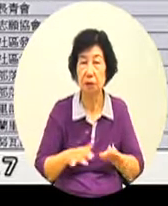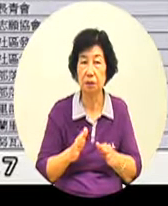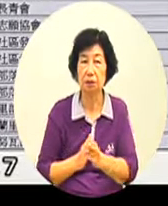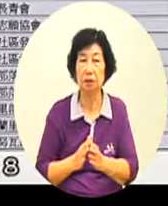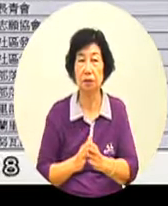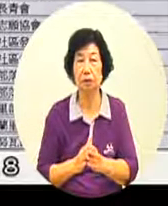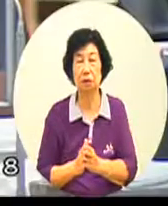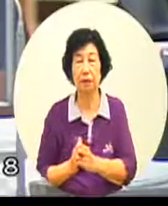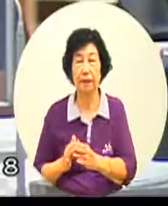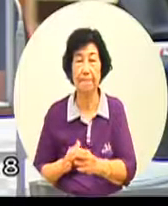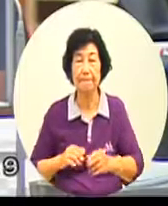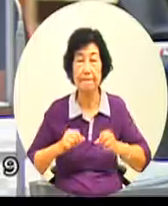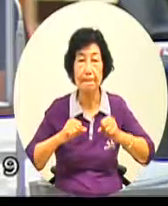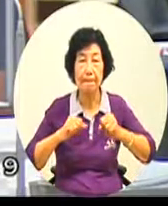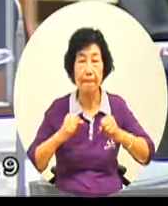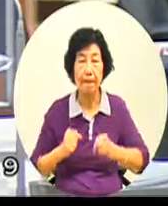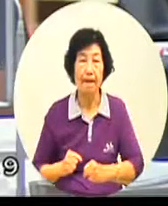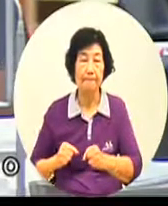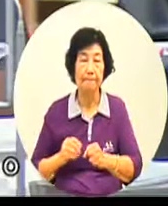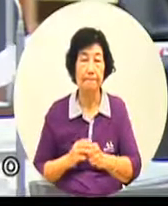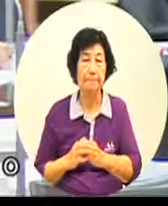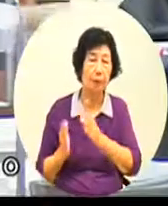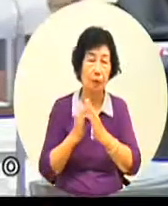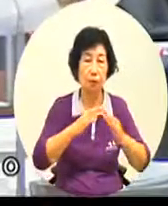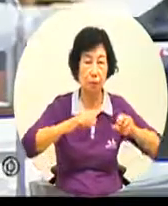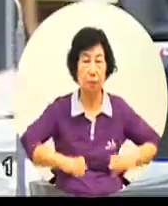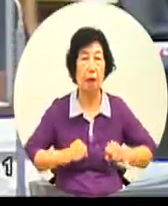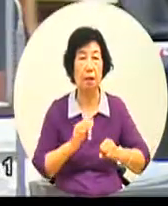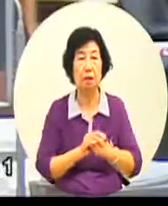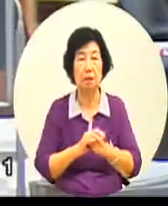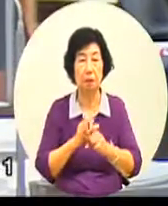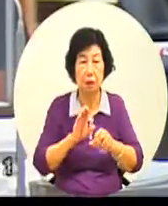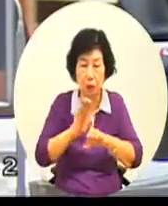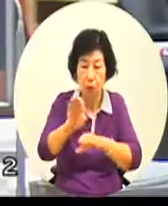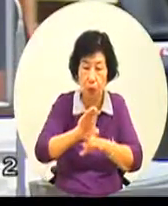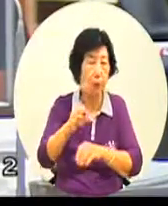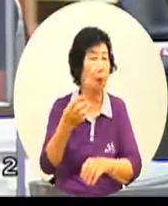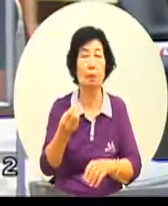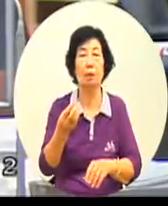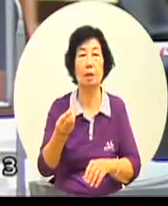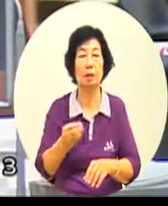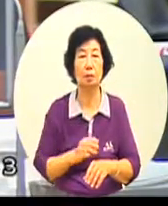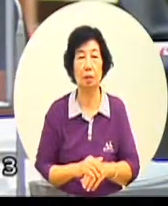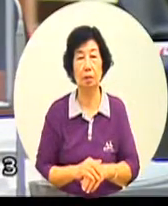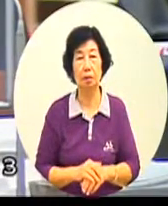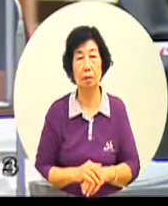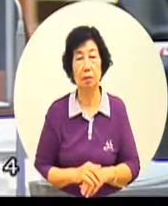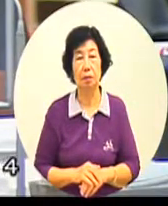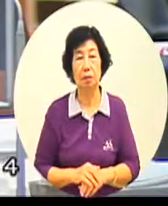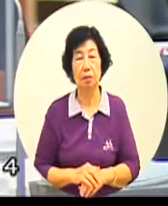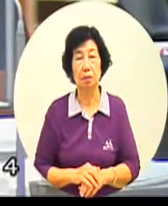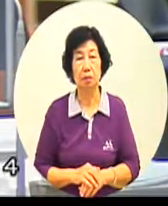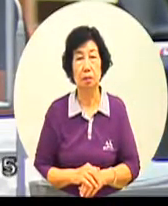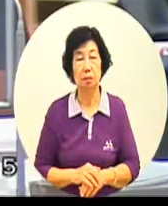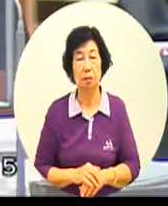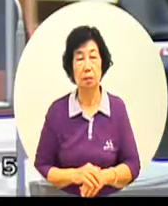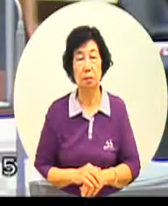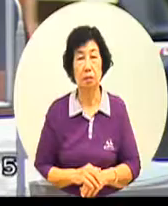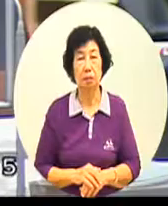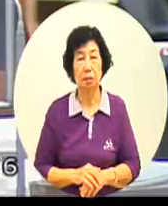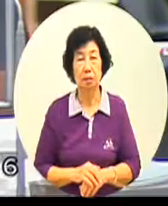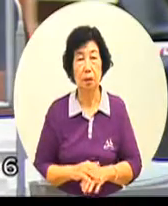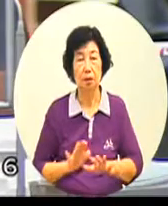些据点、这个护地行政区域也非常大，所以没有护康巴士的话，另外造成就是每日